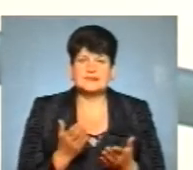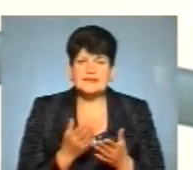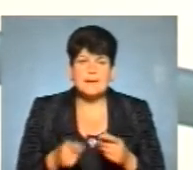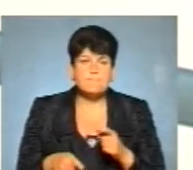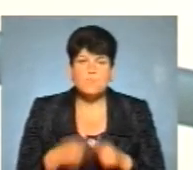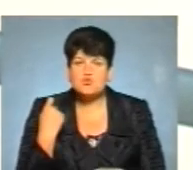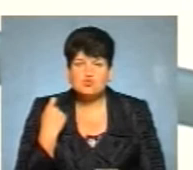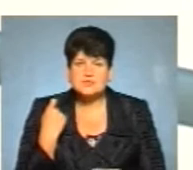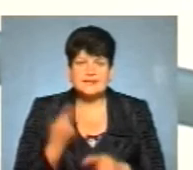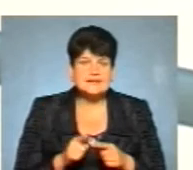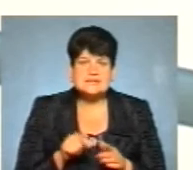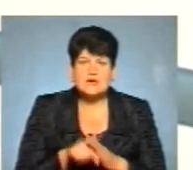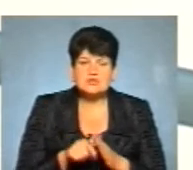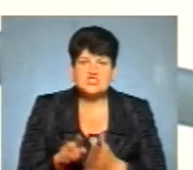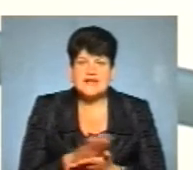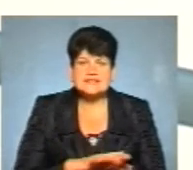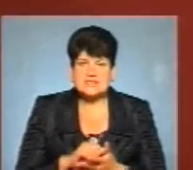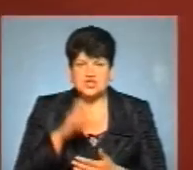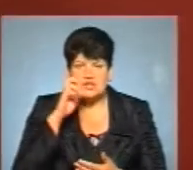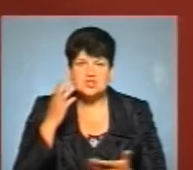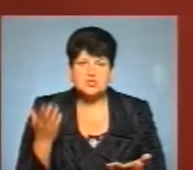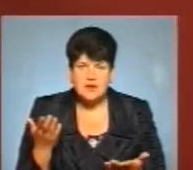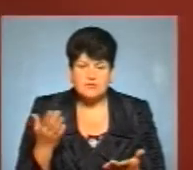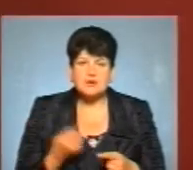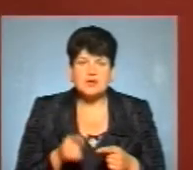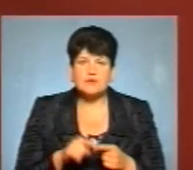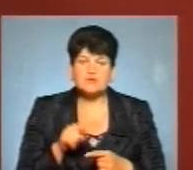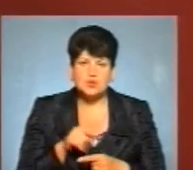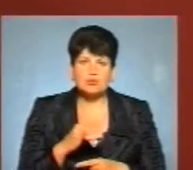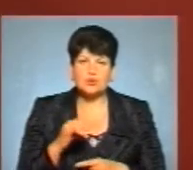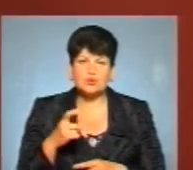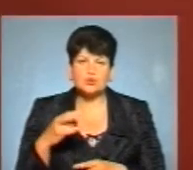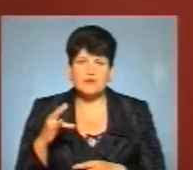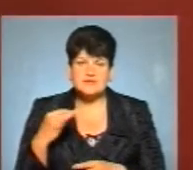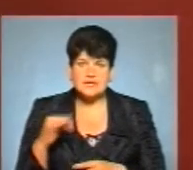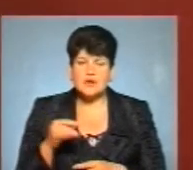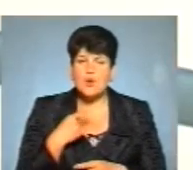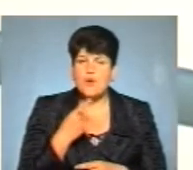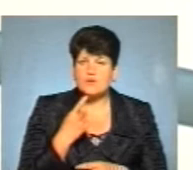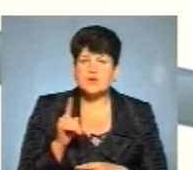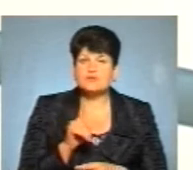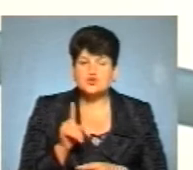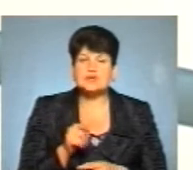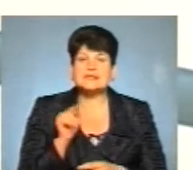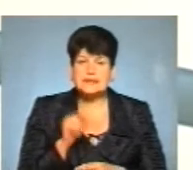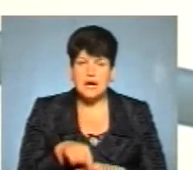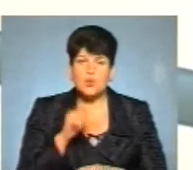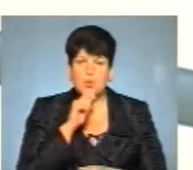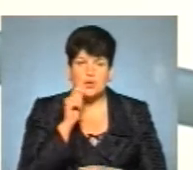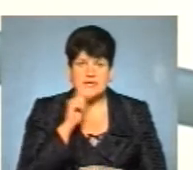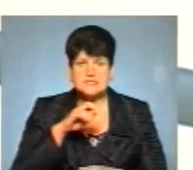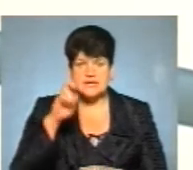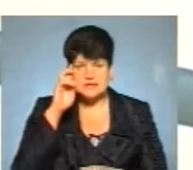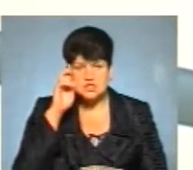порушити їх, це означає знищити державу. І в цьому сенсі Юрій Хновський говорив, що так, українська